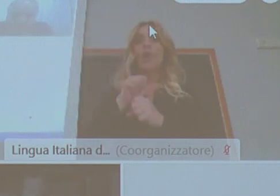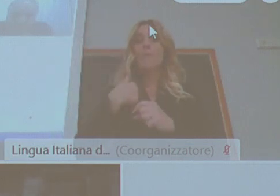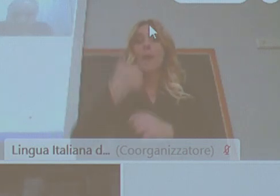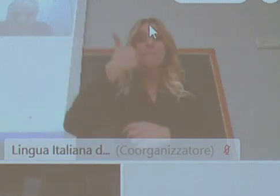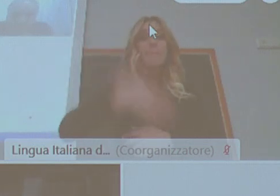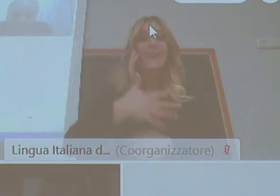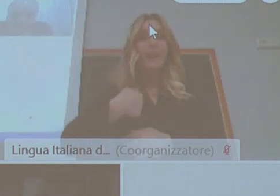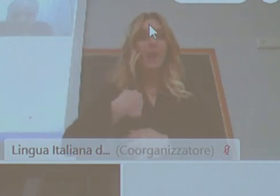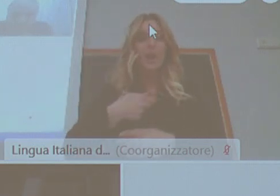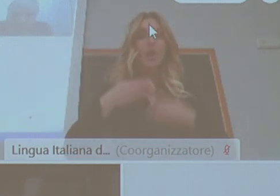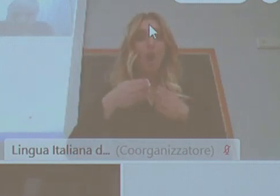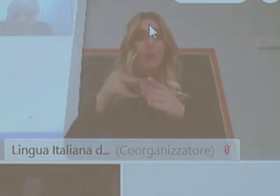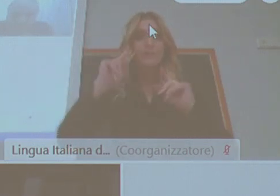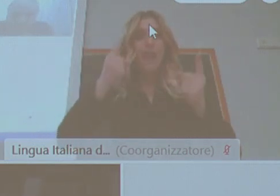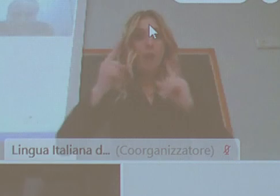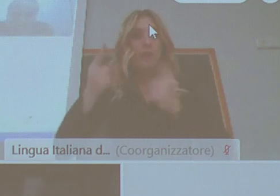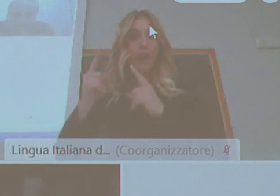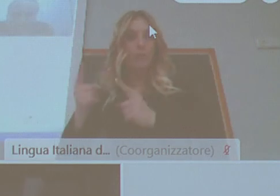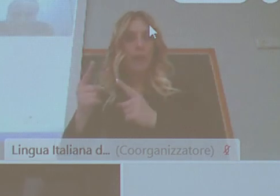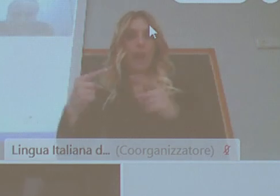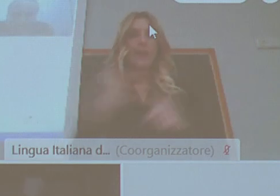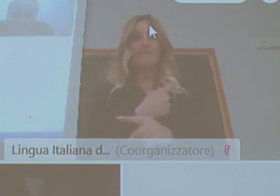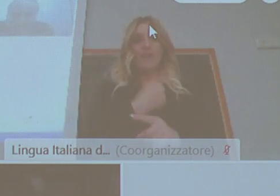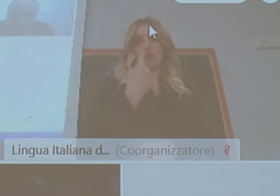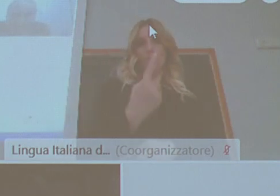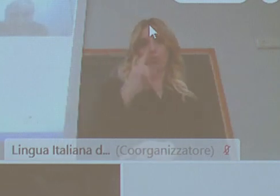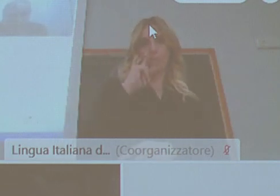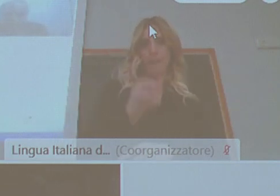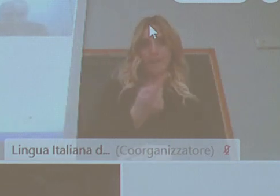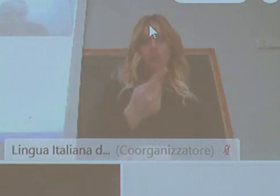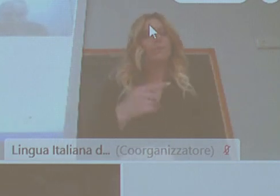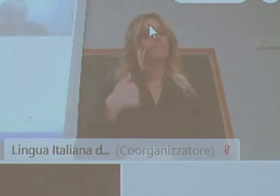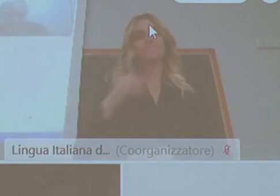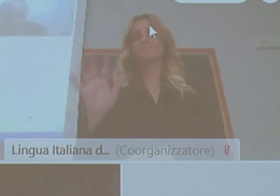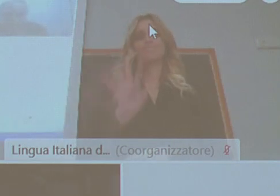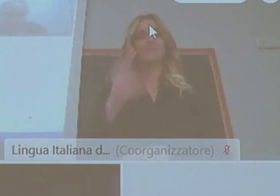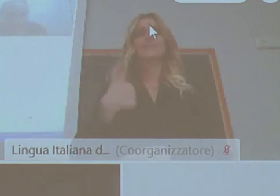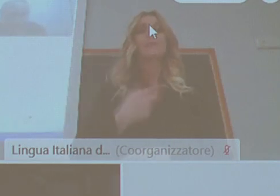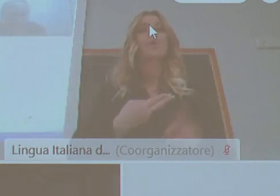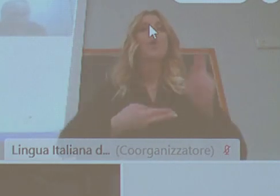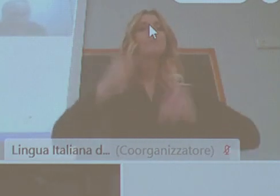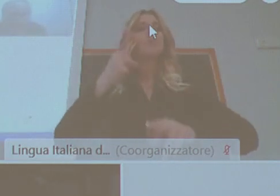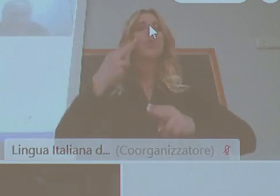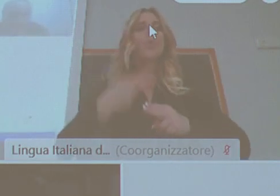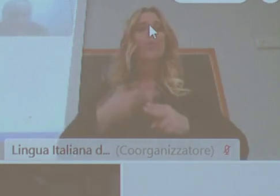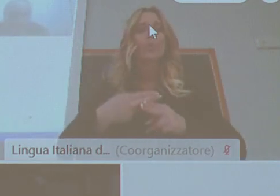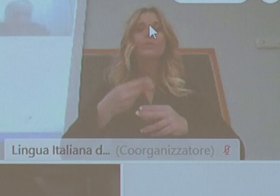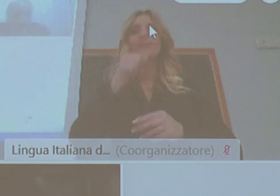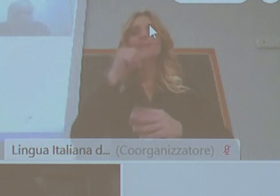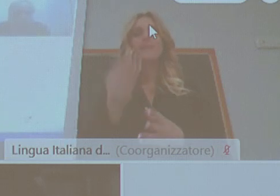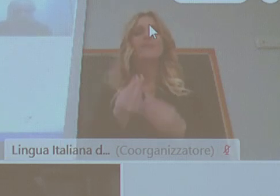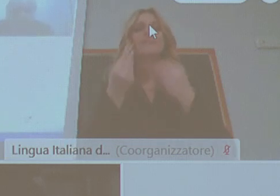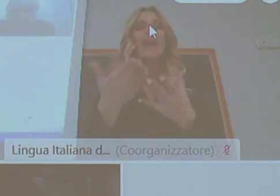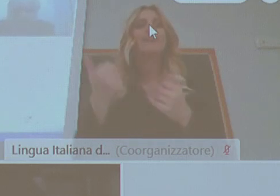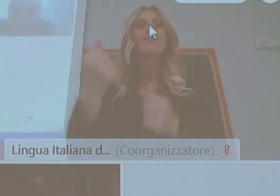laurea invece di uno. Forse è più utile in questo frangente potenziare la